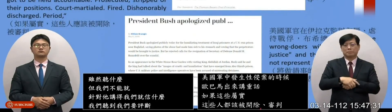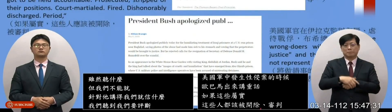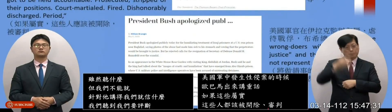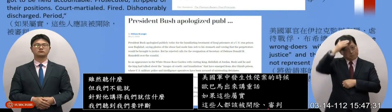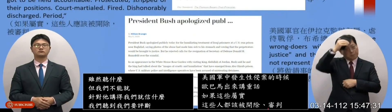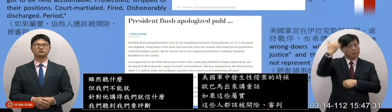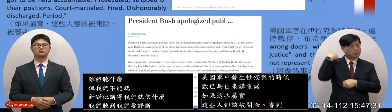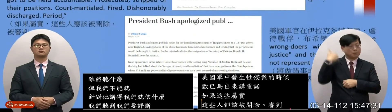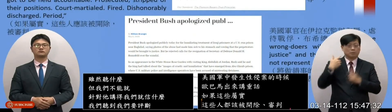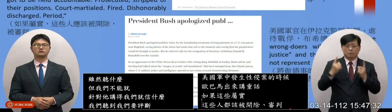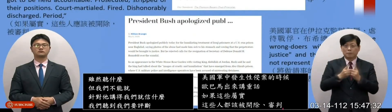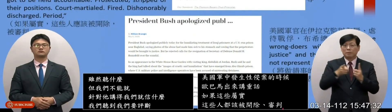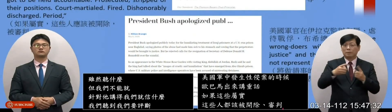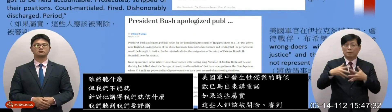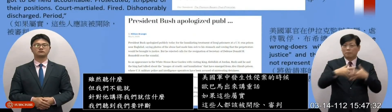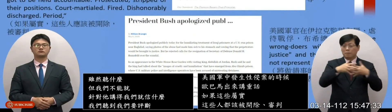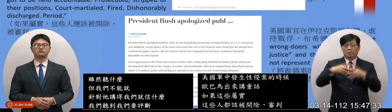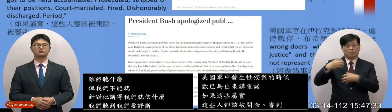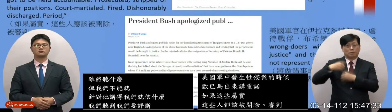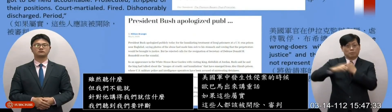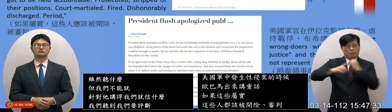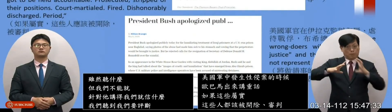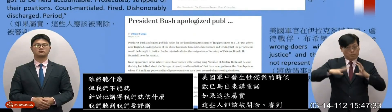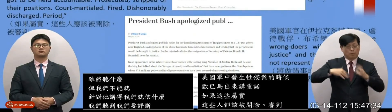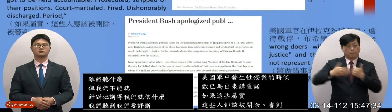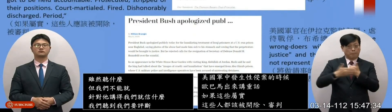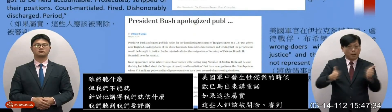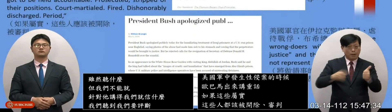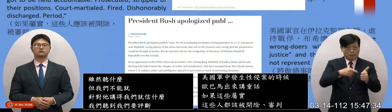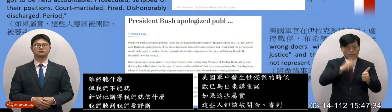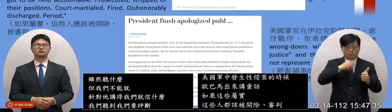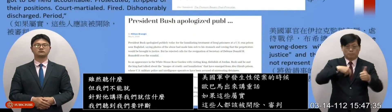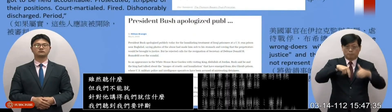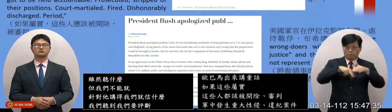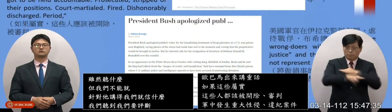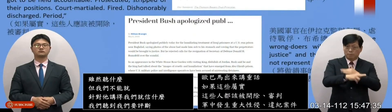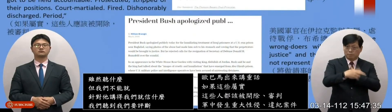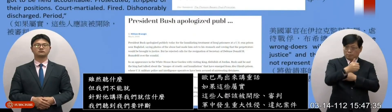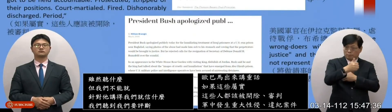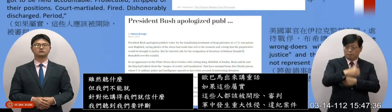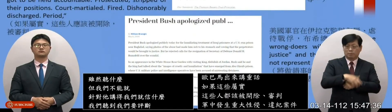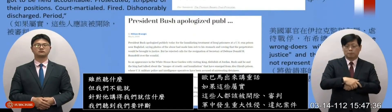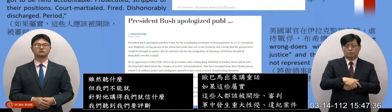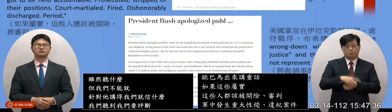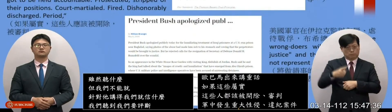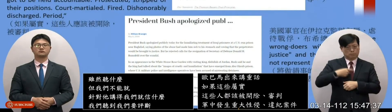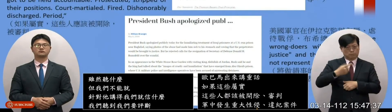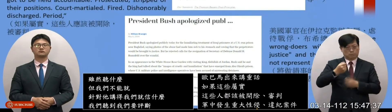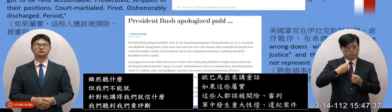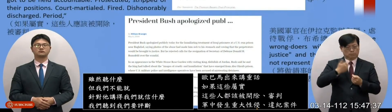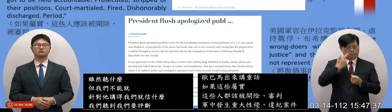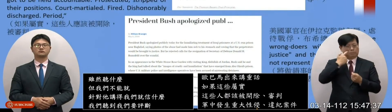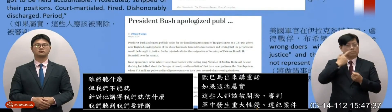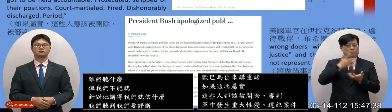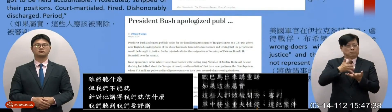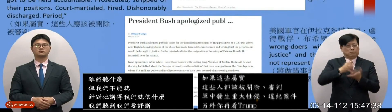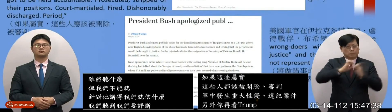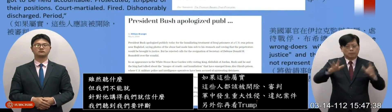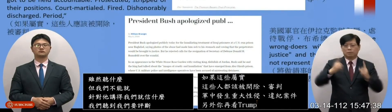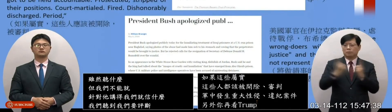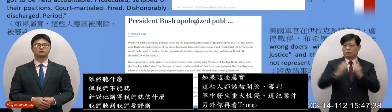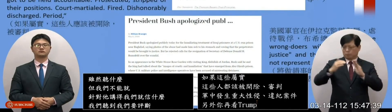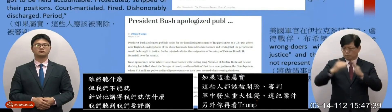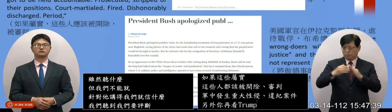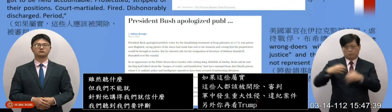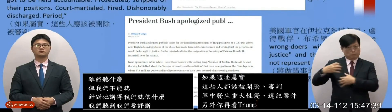川普针对美国的军法官释放的一位逃兵，他讲了重话，然后这个决定对国家